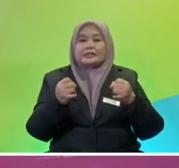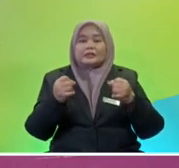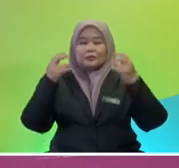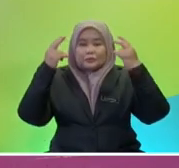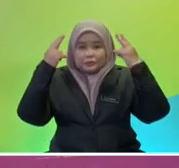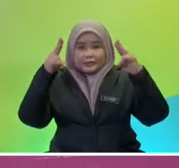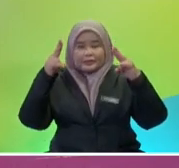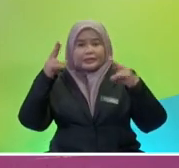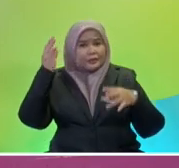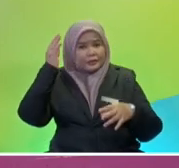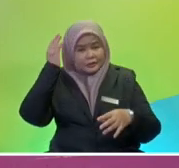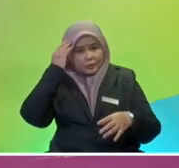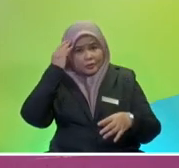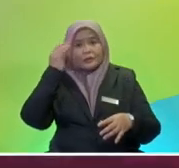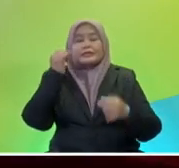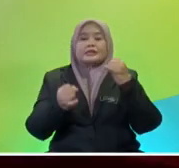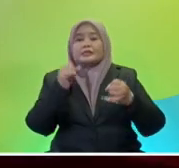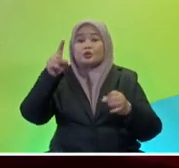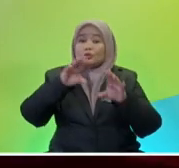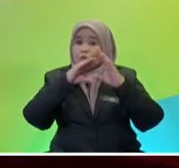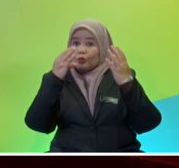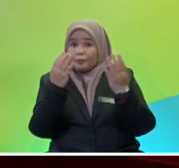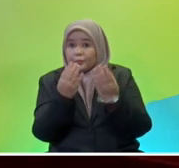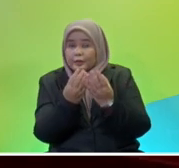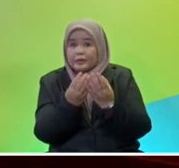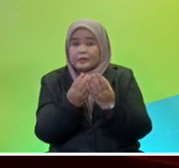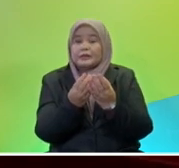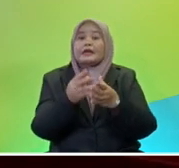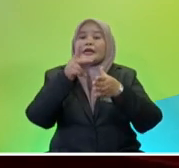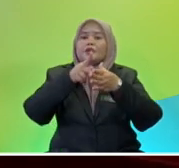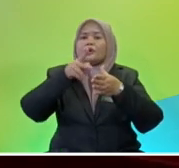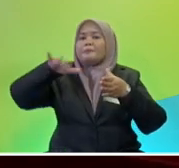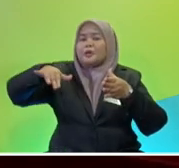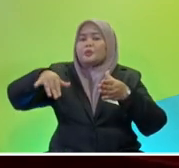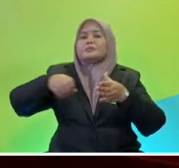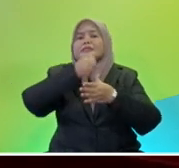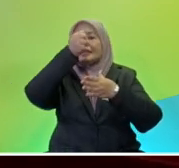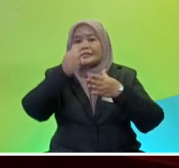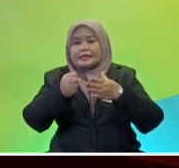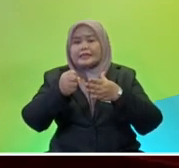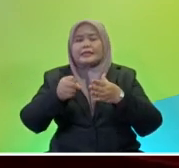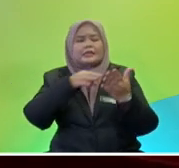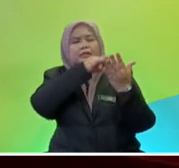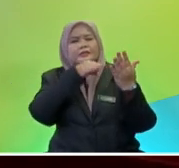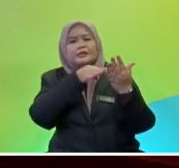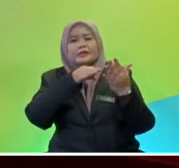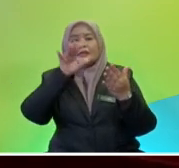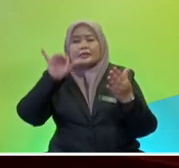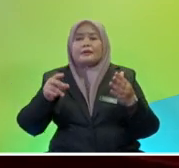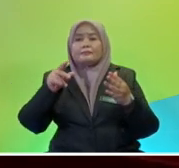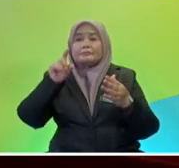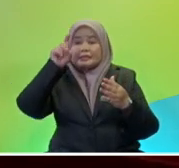paham jika satu kelompok kandungan belum selesai diajar dan ditaksir yang perlu